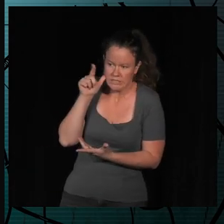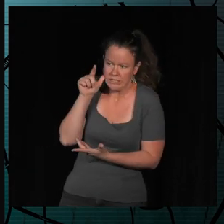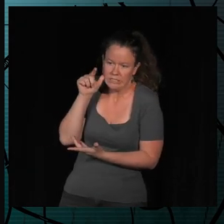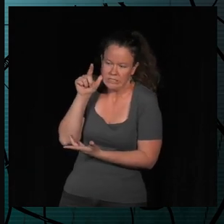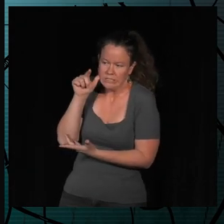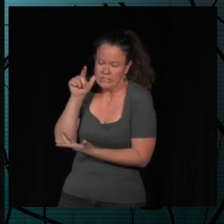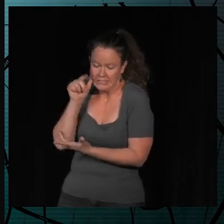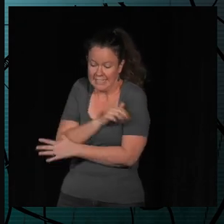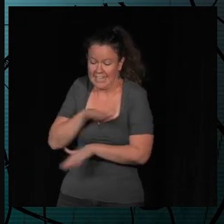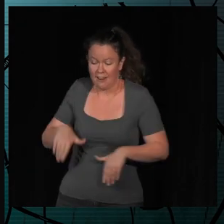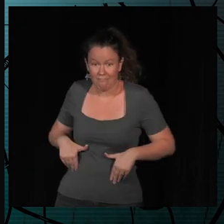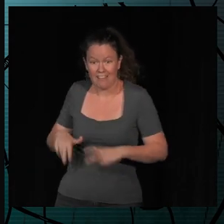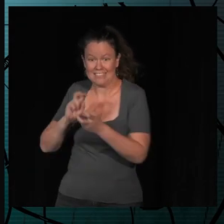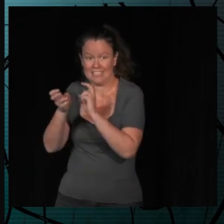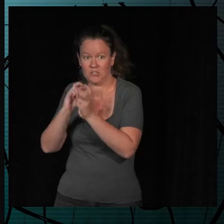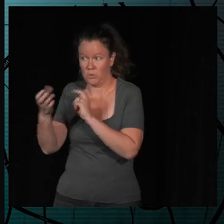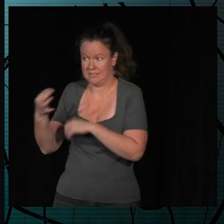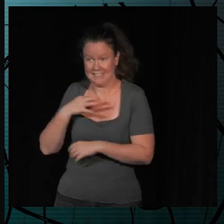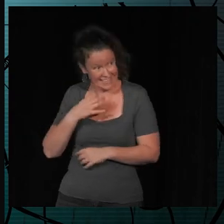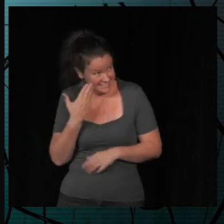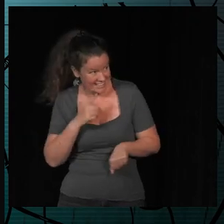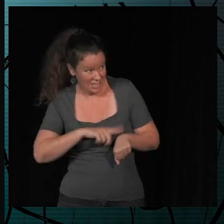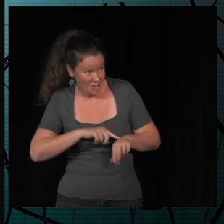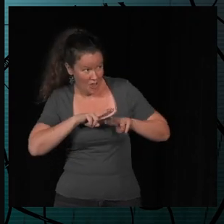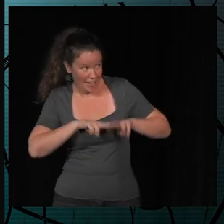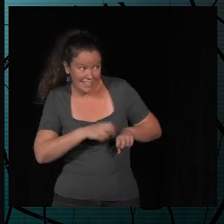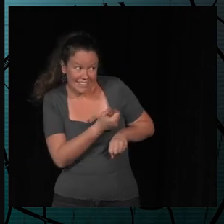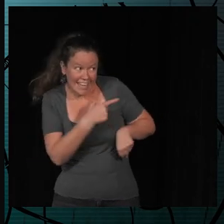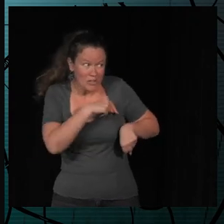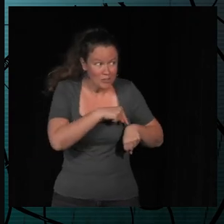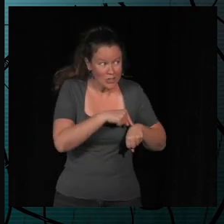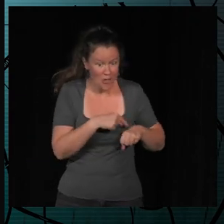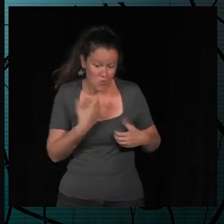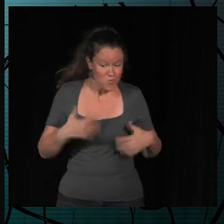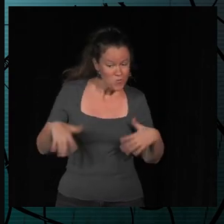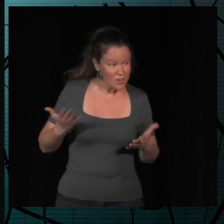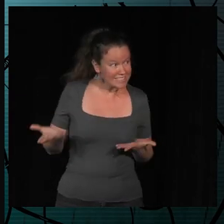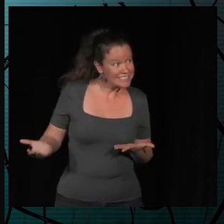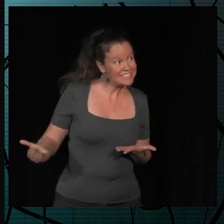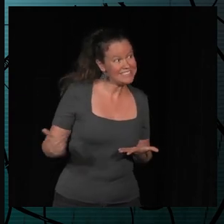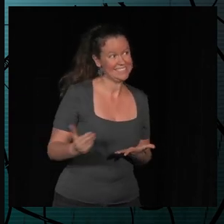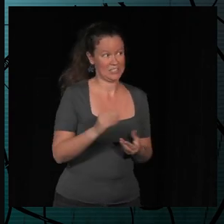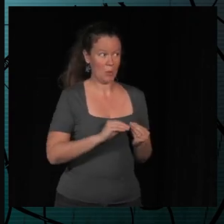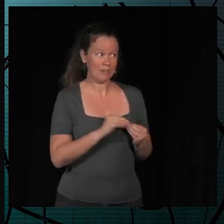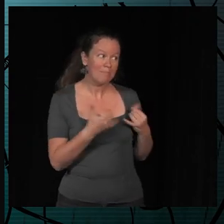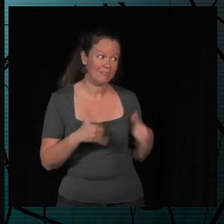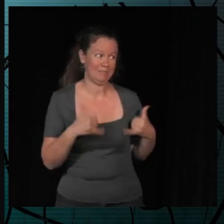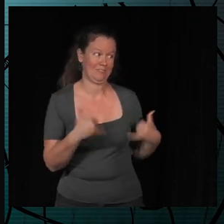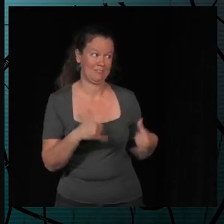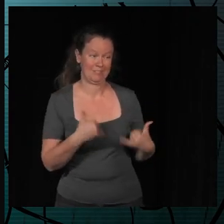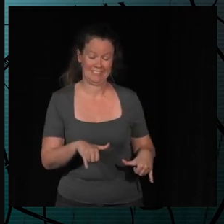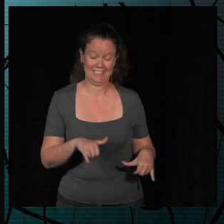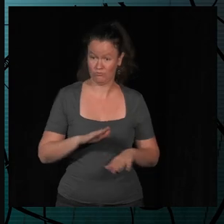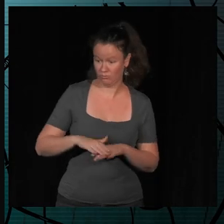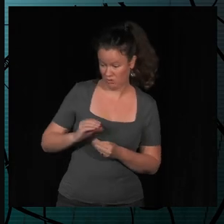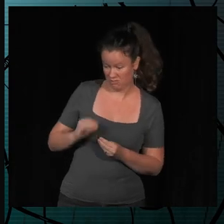de la saison on vous dit attention attention tu n'as plus que quelques heures pour pouvoir récupérer tous ces objets dont tu n'as pas besoin et là il y a un